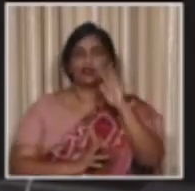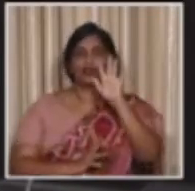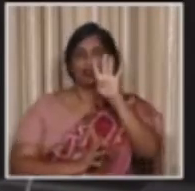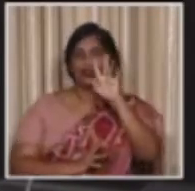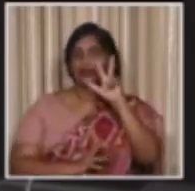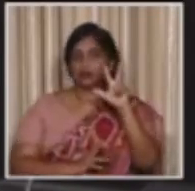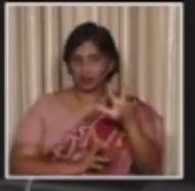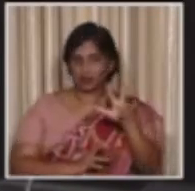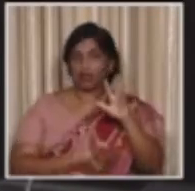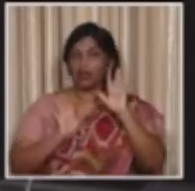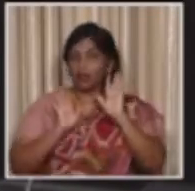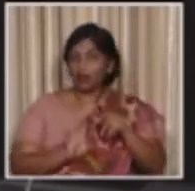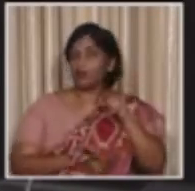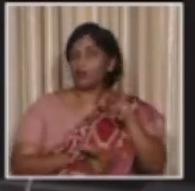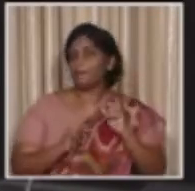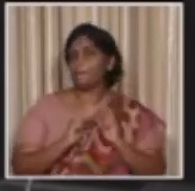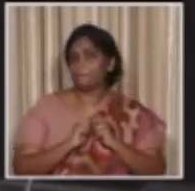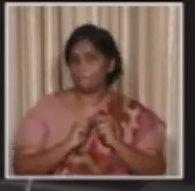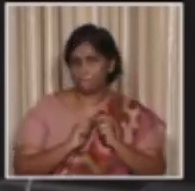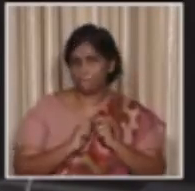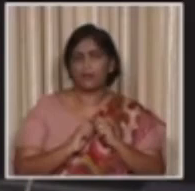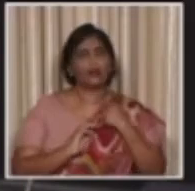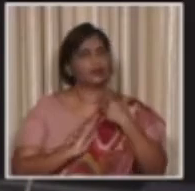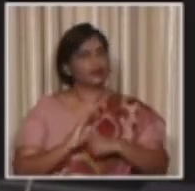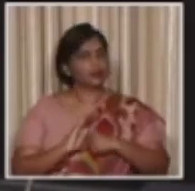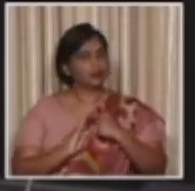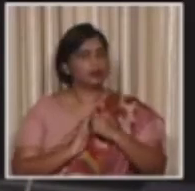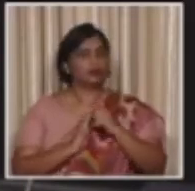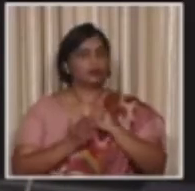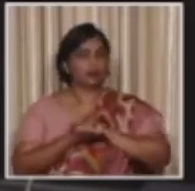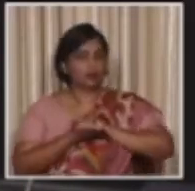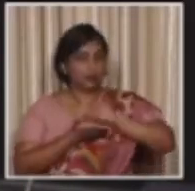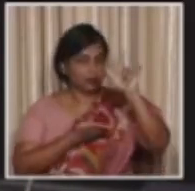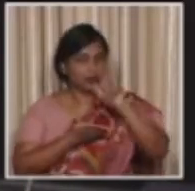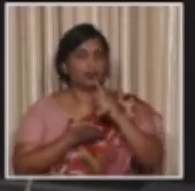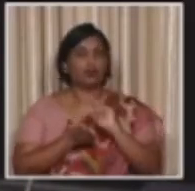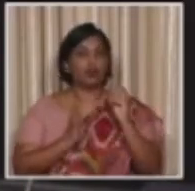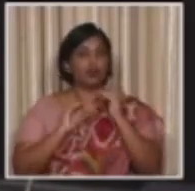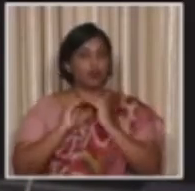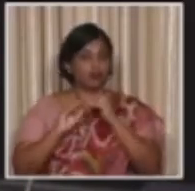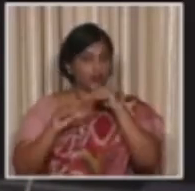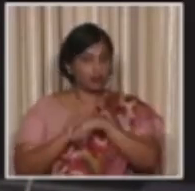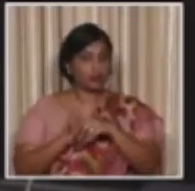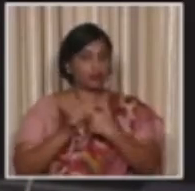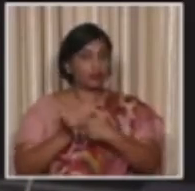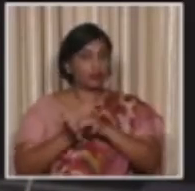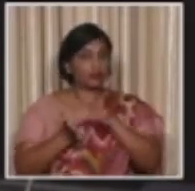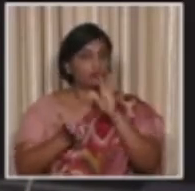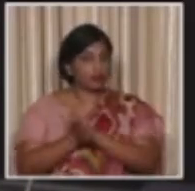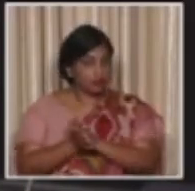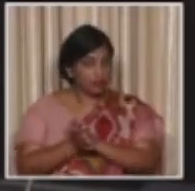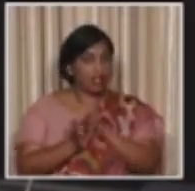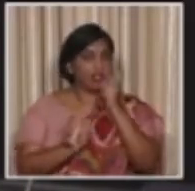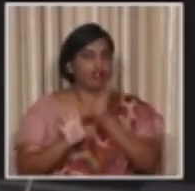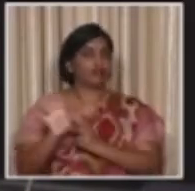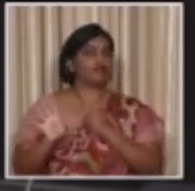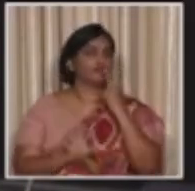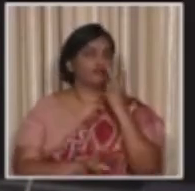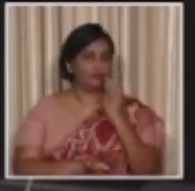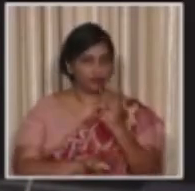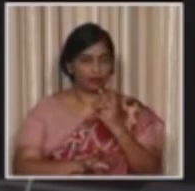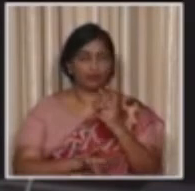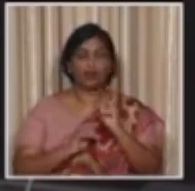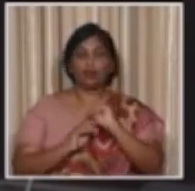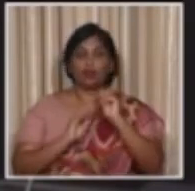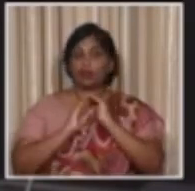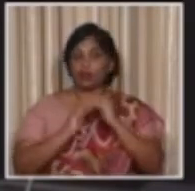153,948යි. නමුත් මෙතන ප්‍රශ්නේ තියෙන්නේ ශ්‍රී ලංකා විදේශ සේවා නියුක්ති කාර්යාංශයේ ලියාපදිංචි කාල සීමාව අවුරුදු 2යි.